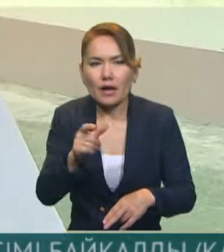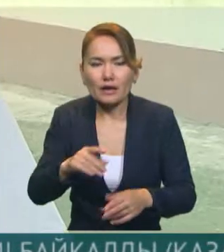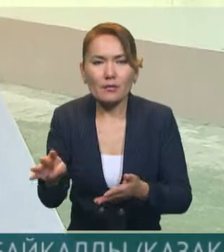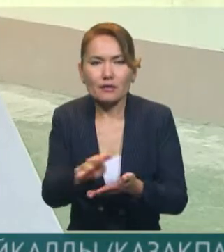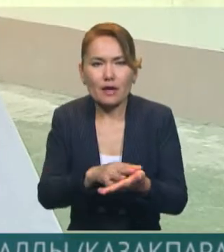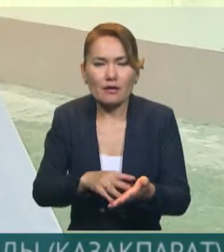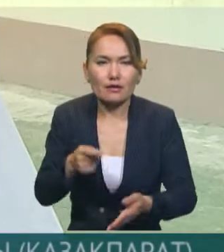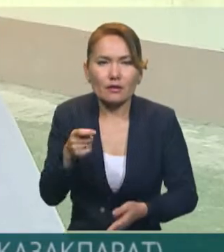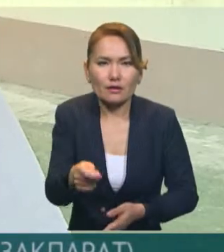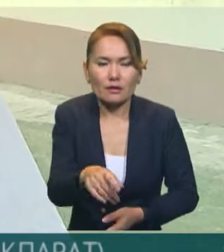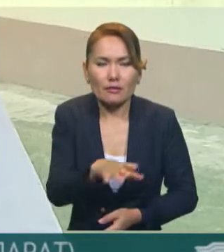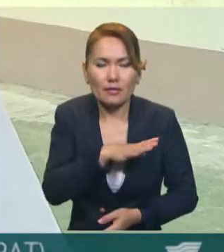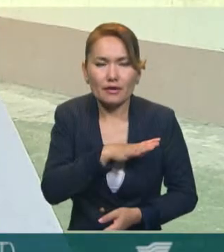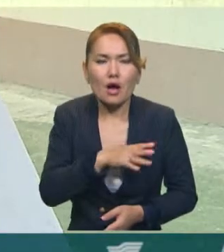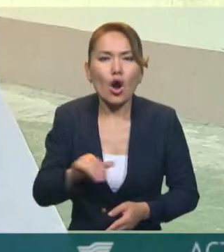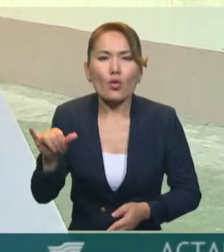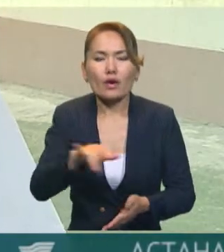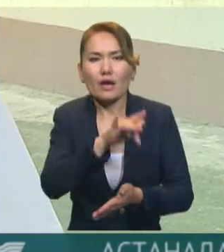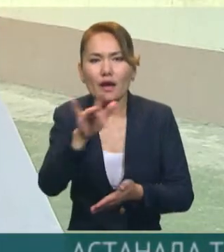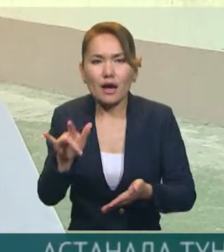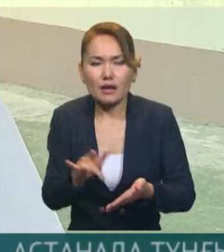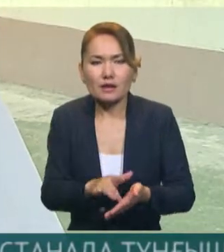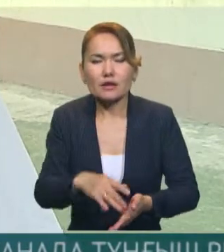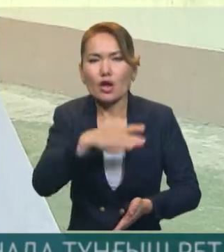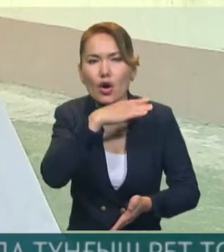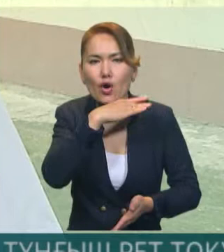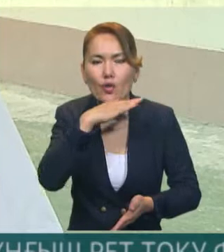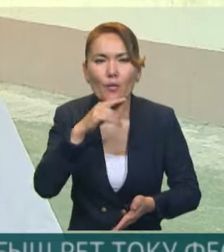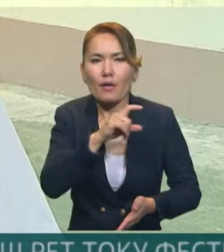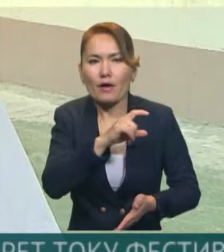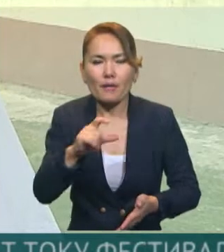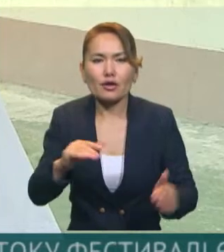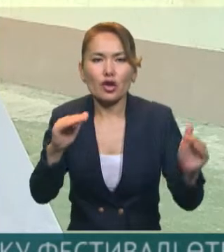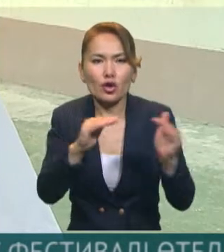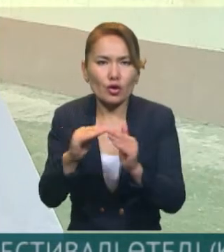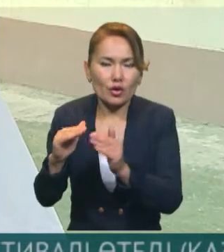қаласы бойынша 1200 ондай көп қабатты тұрғын үй бар.